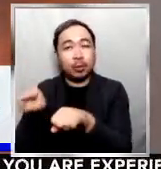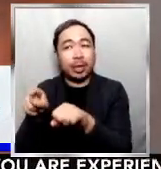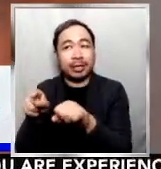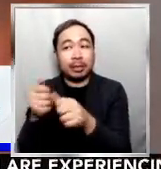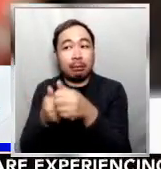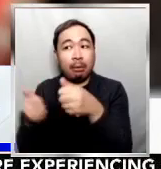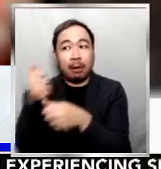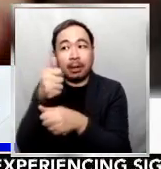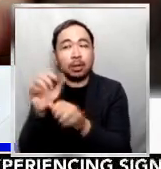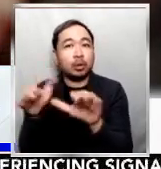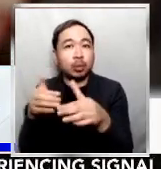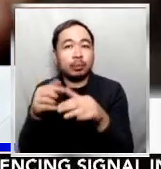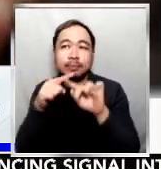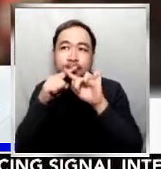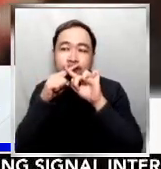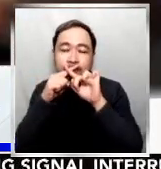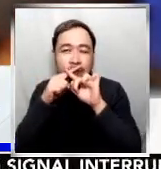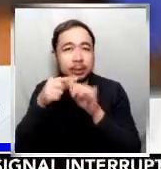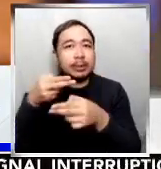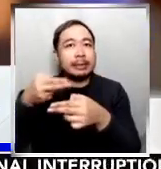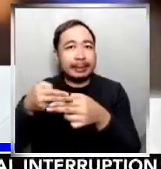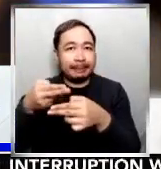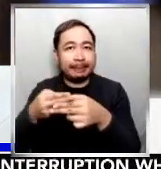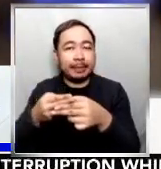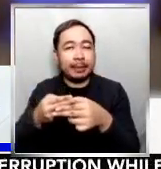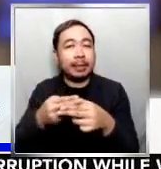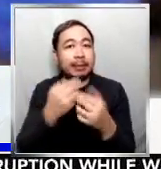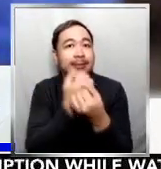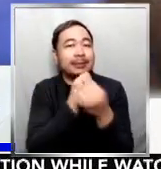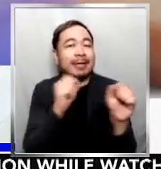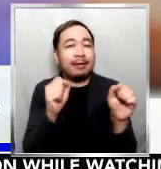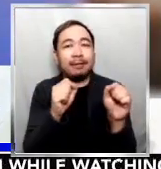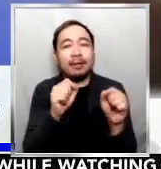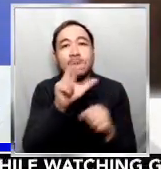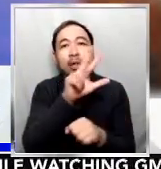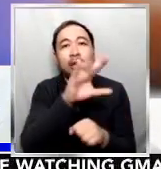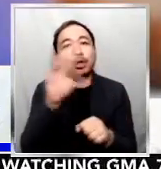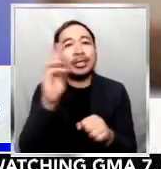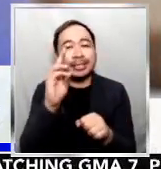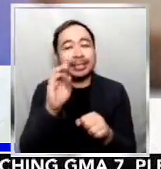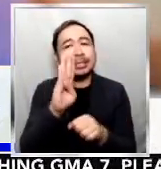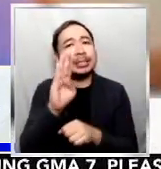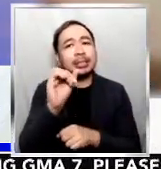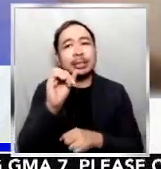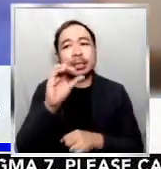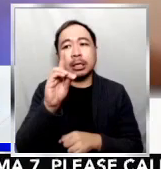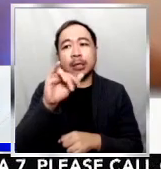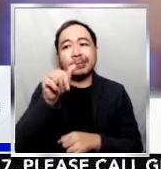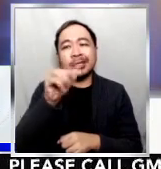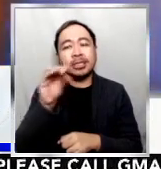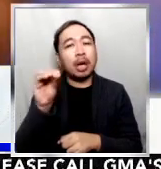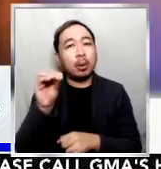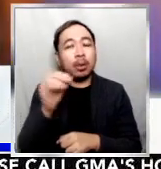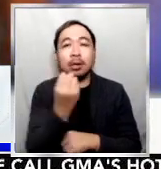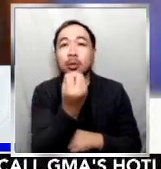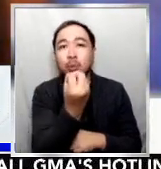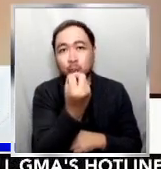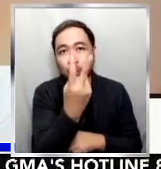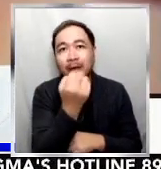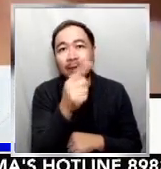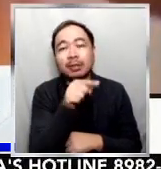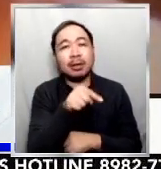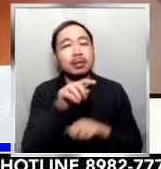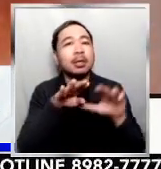follow-up operation. Sinagip naman ang 36 na badyaw, 12 sa kanila, mga bata. Natuklasan ng NBI ang